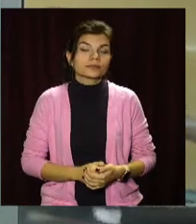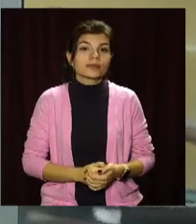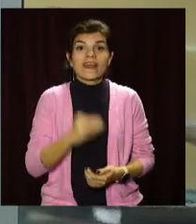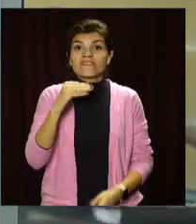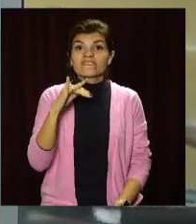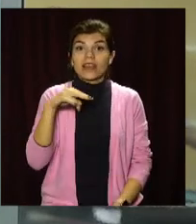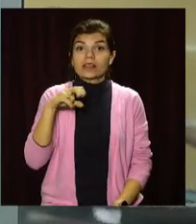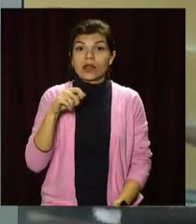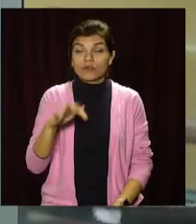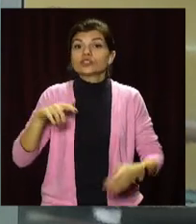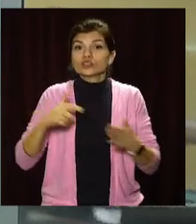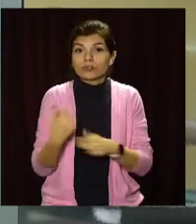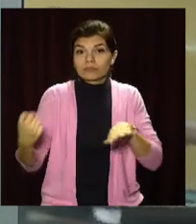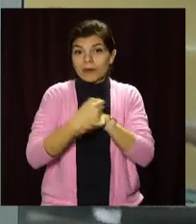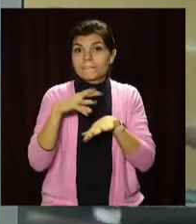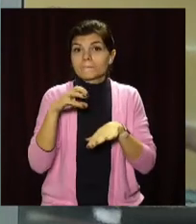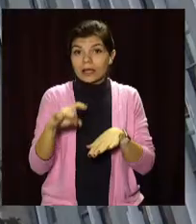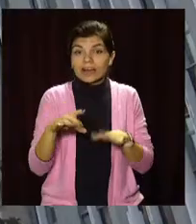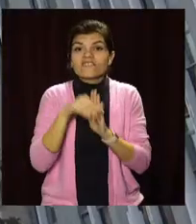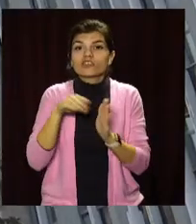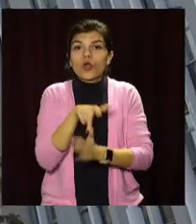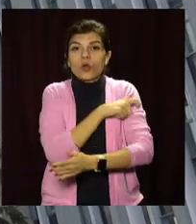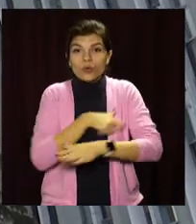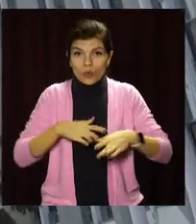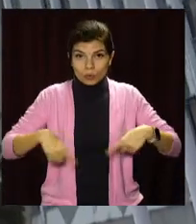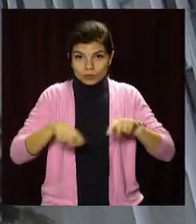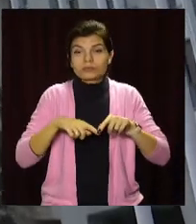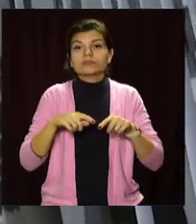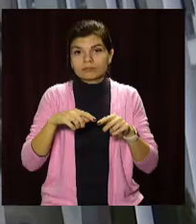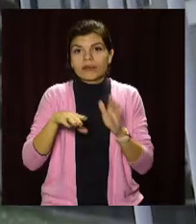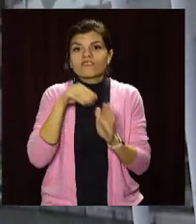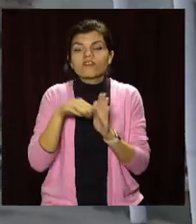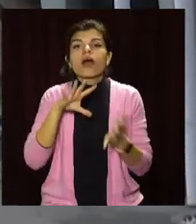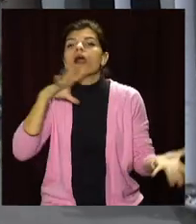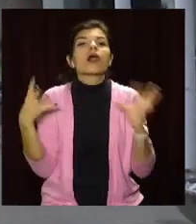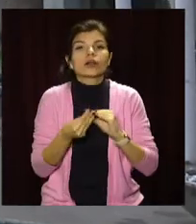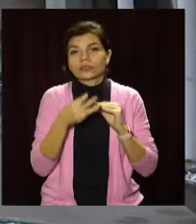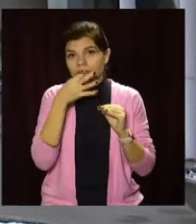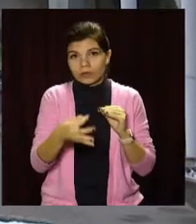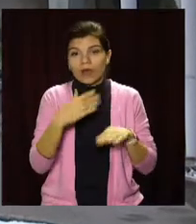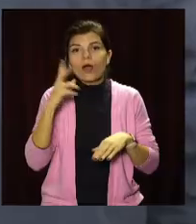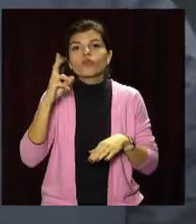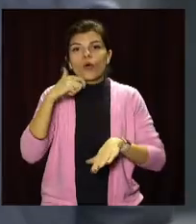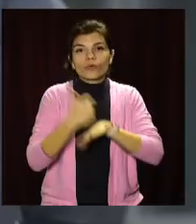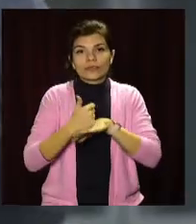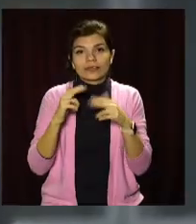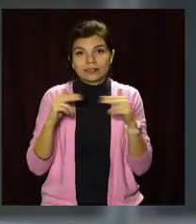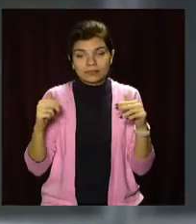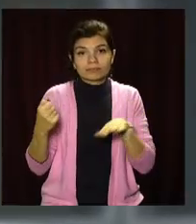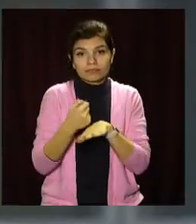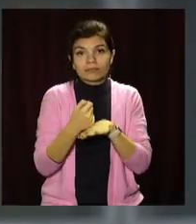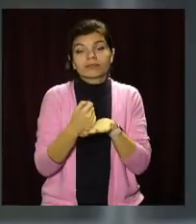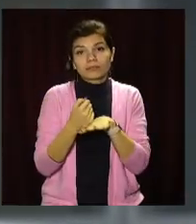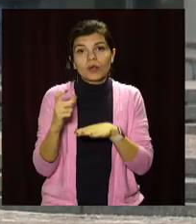Борис Філатов знову мер. Міська територіальна виборча комісія оголосила результати виборів міського голови Дніпра. Чинного очільника